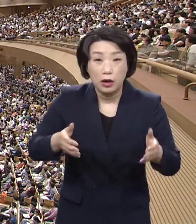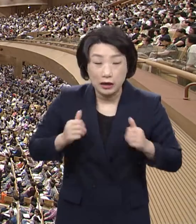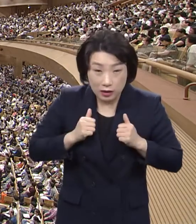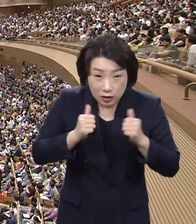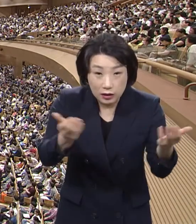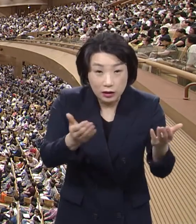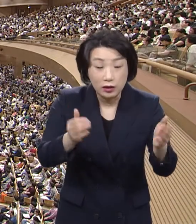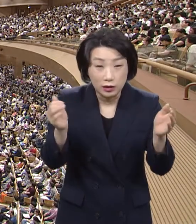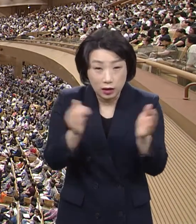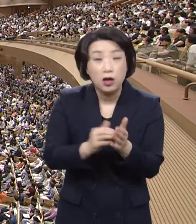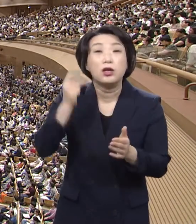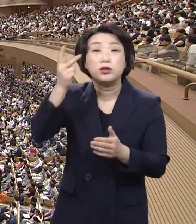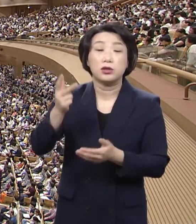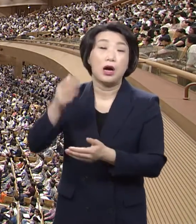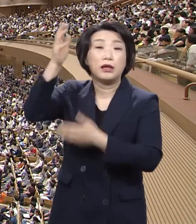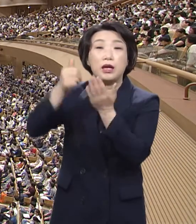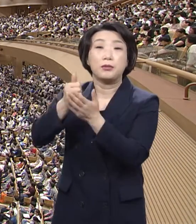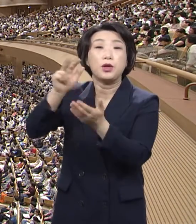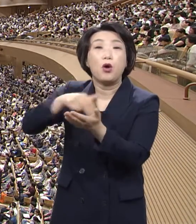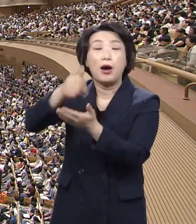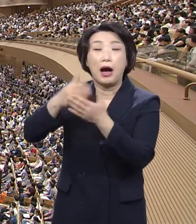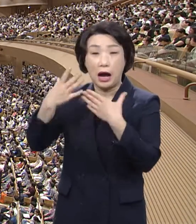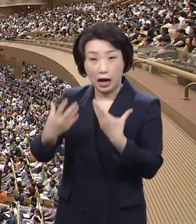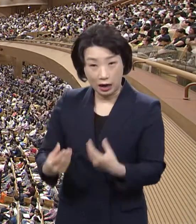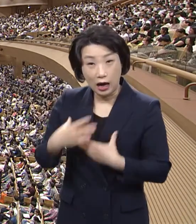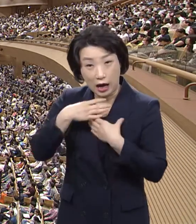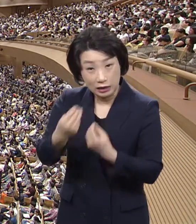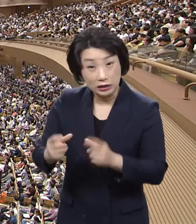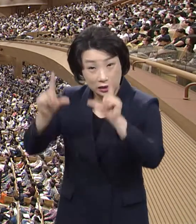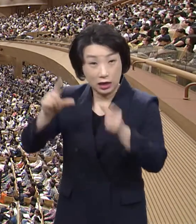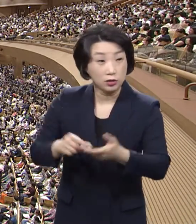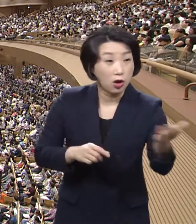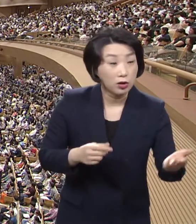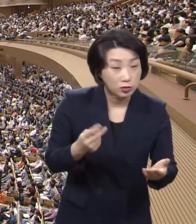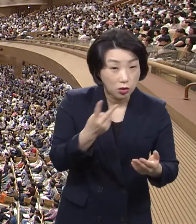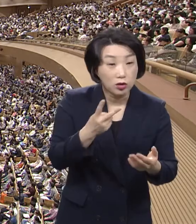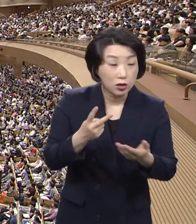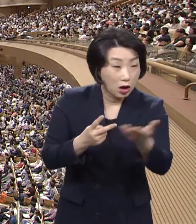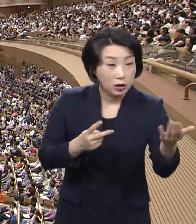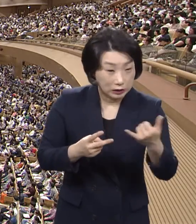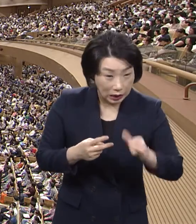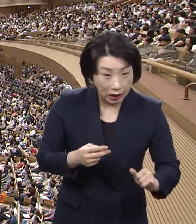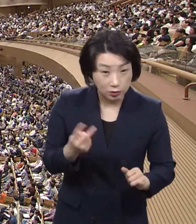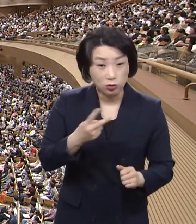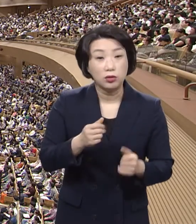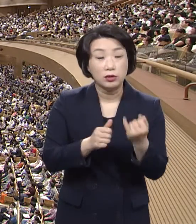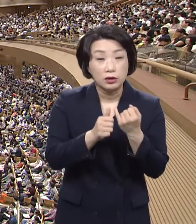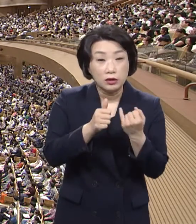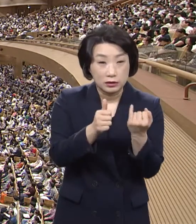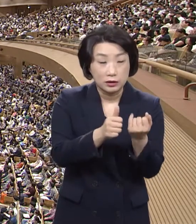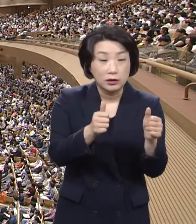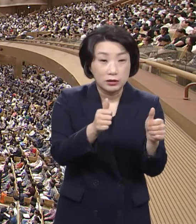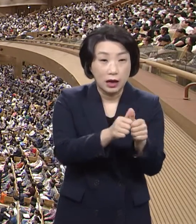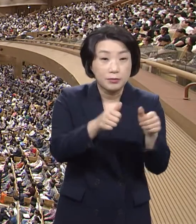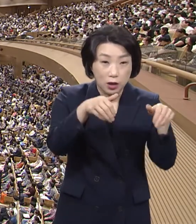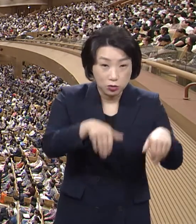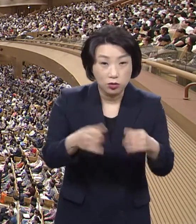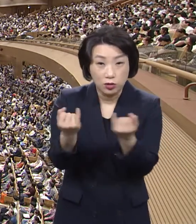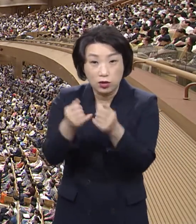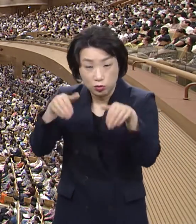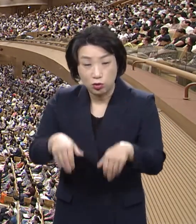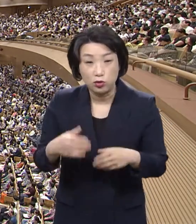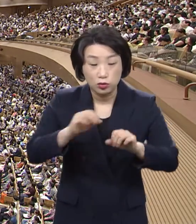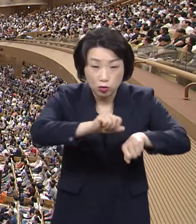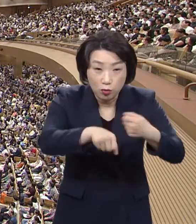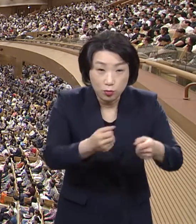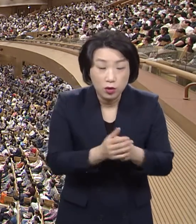것이다. 제7일은 너의 하나님 여호와의 안식일인즉 너나 내 아들이나 내 딸이나 내 남종이나 내 여종이나 내 육축이나